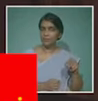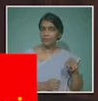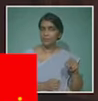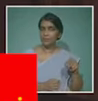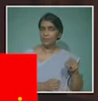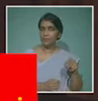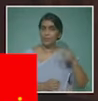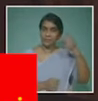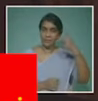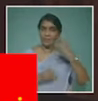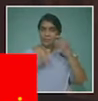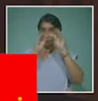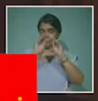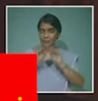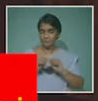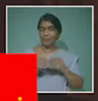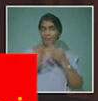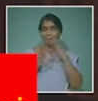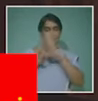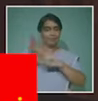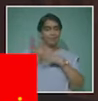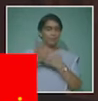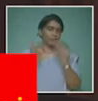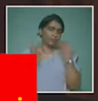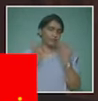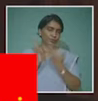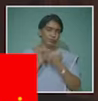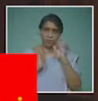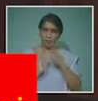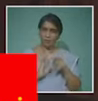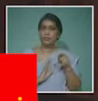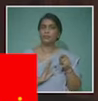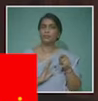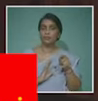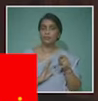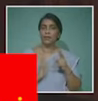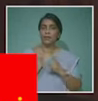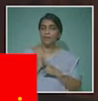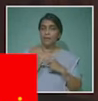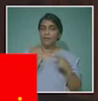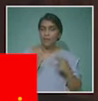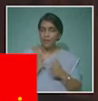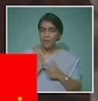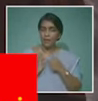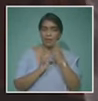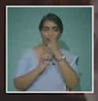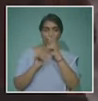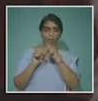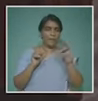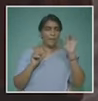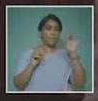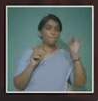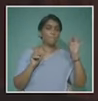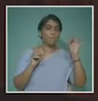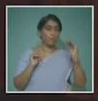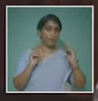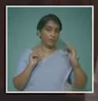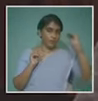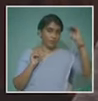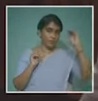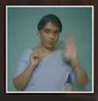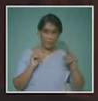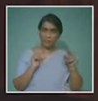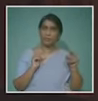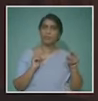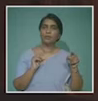இப்பொழுது வெட் வரியை 12%-ல் இருந்து 15% அதிகரிக்கப்பட்டிருக்கிறது. நான் சற்று முன் பார்த்தேன், எதிர்த்தரப்பிலிருந்து பேசுகிற